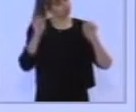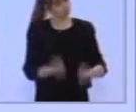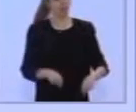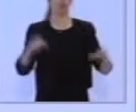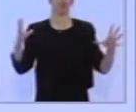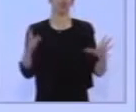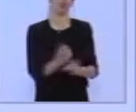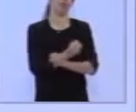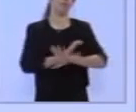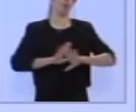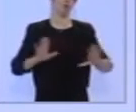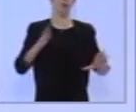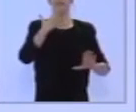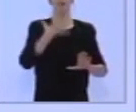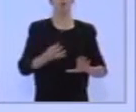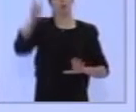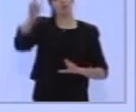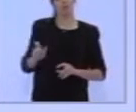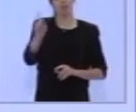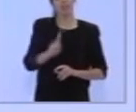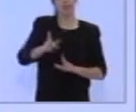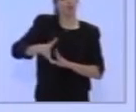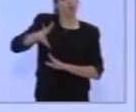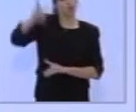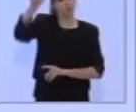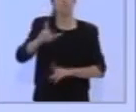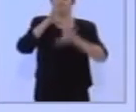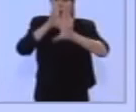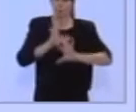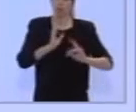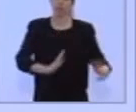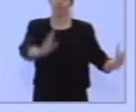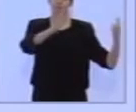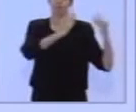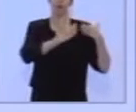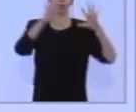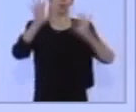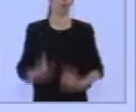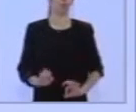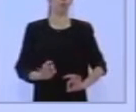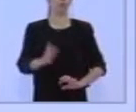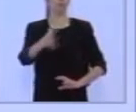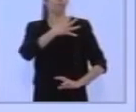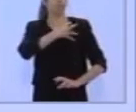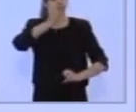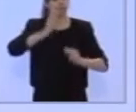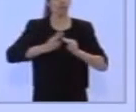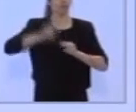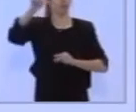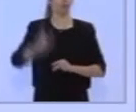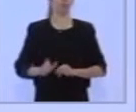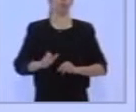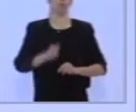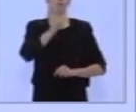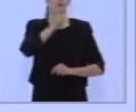Κυριάκος Μητσοτάκης είναι ο πιο υπεύθυνος, ο πιο κατηρτισμένος, ο πιο αξιόπιστος πολιτικός αρχηγός. Μαζί με